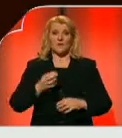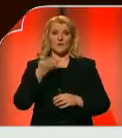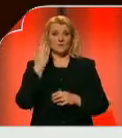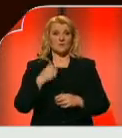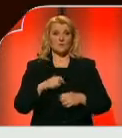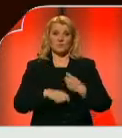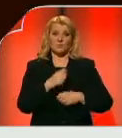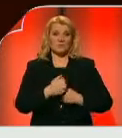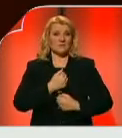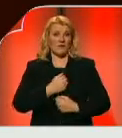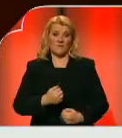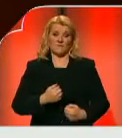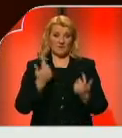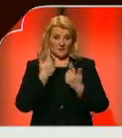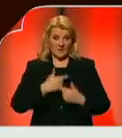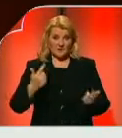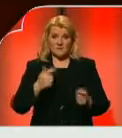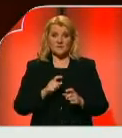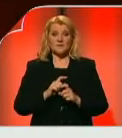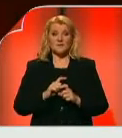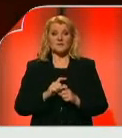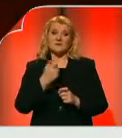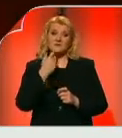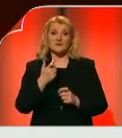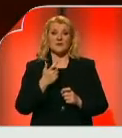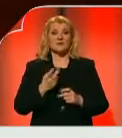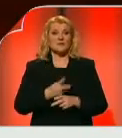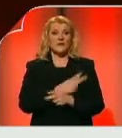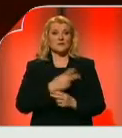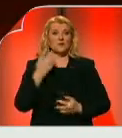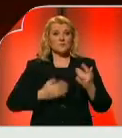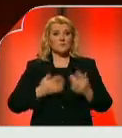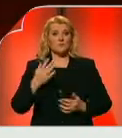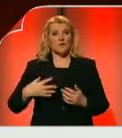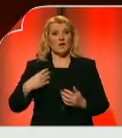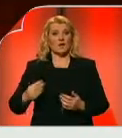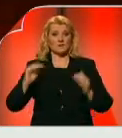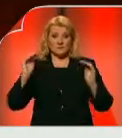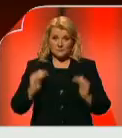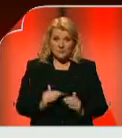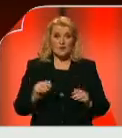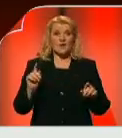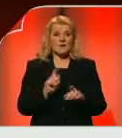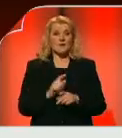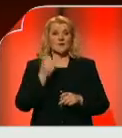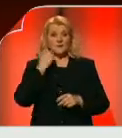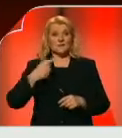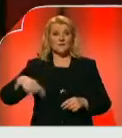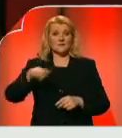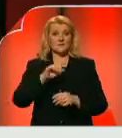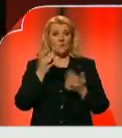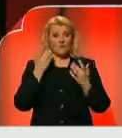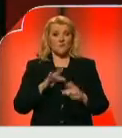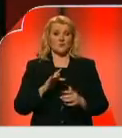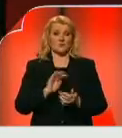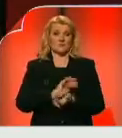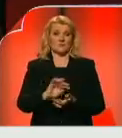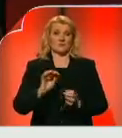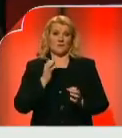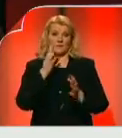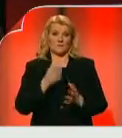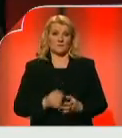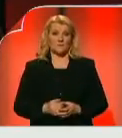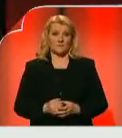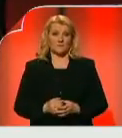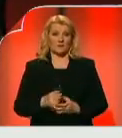postaven zcela jasně. Snížit náklady státního rozpočtu, zlepšit komfort klienta. To ovoce je poněkud trpké,